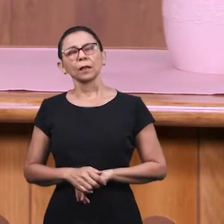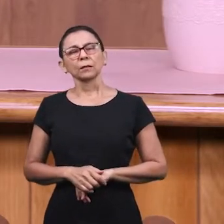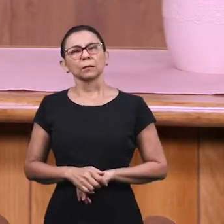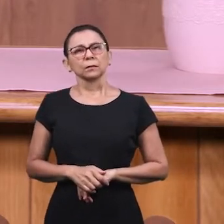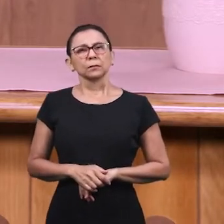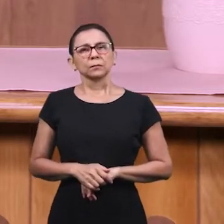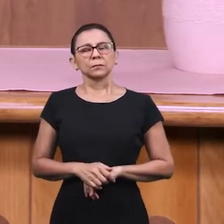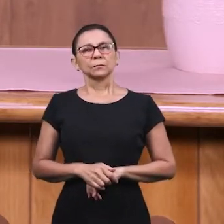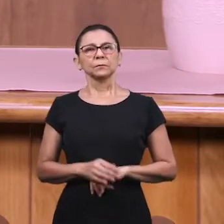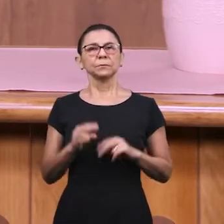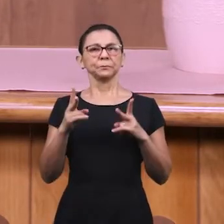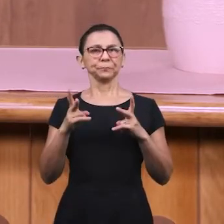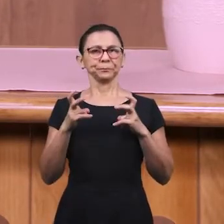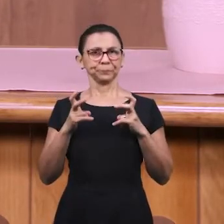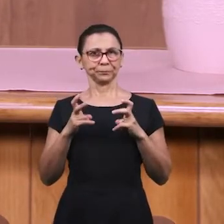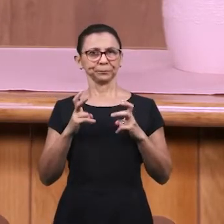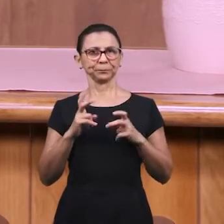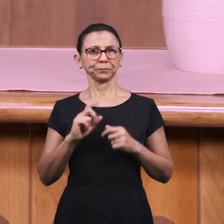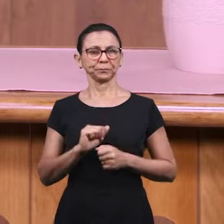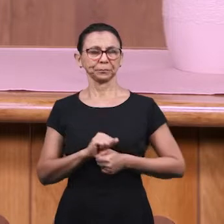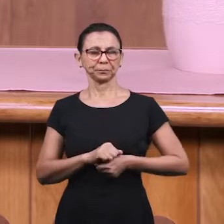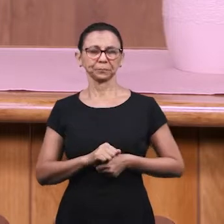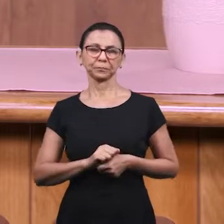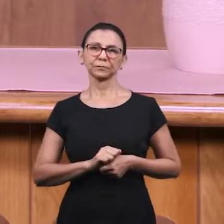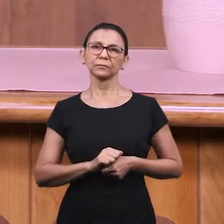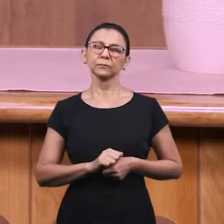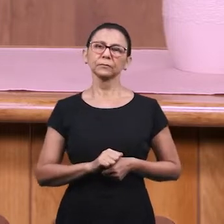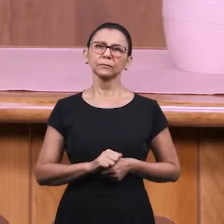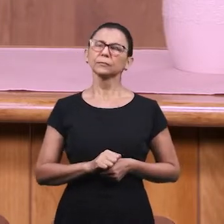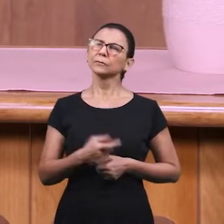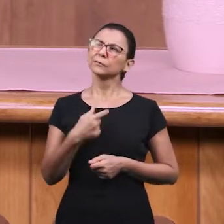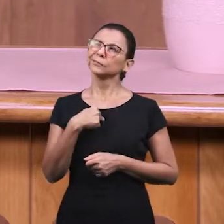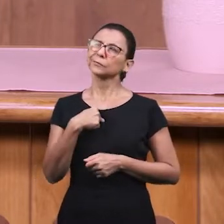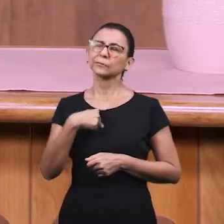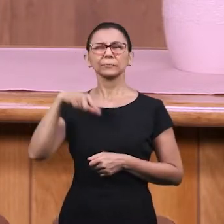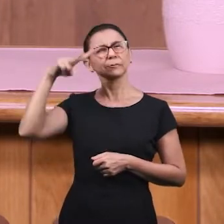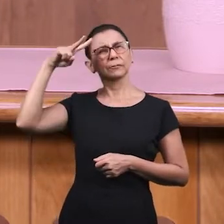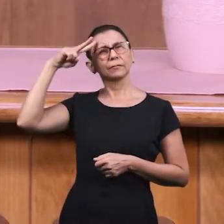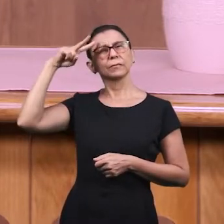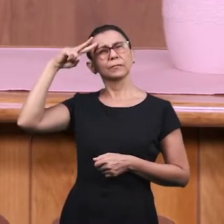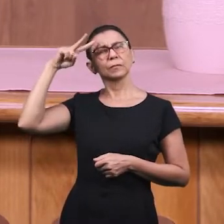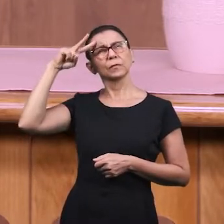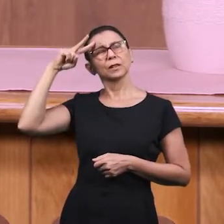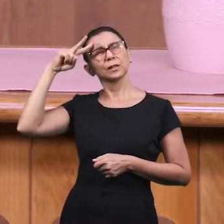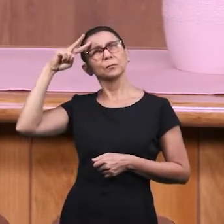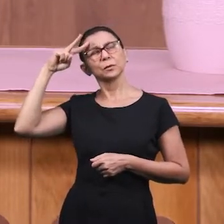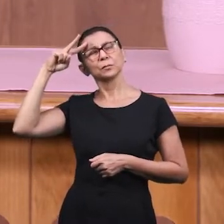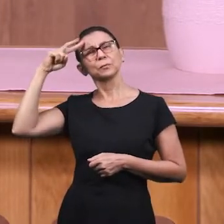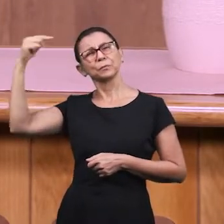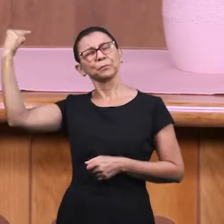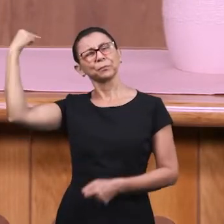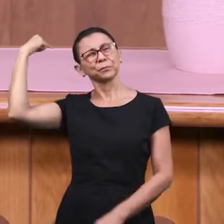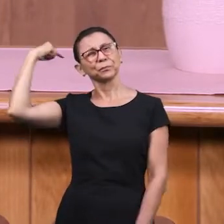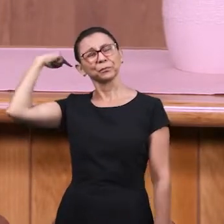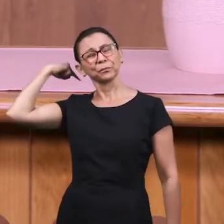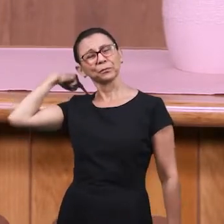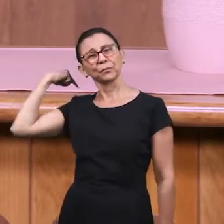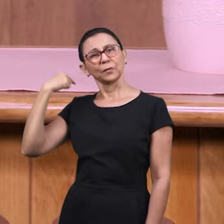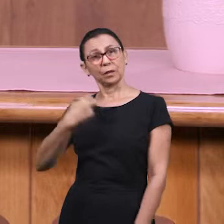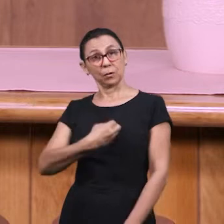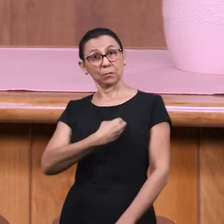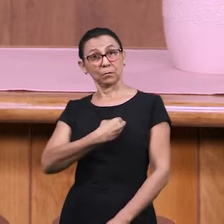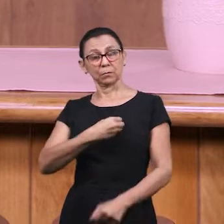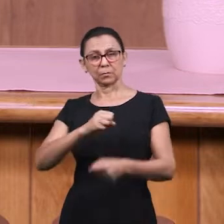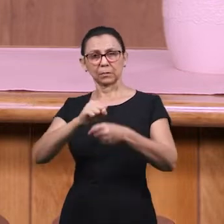Но заметьте то, что вам нужно учитывать или замечать. Я помню, я был однажды